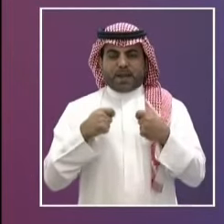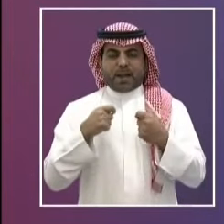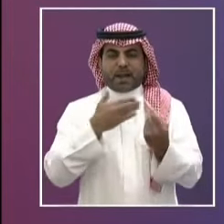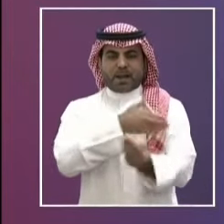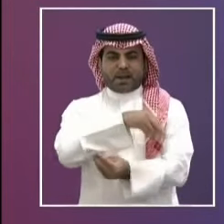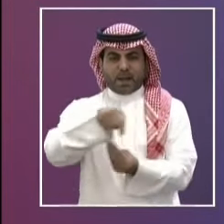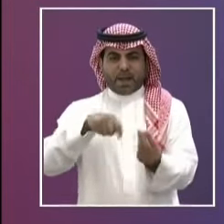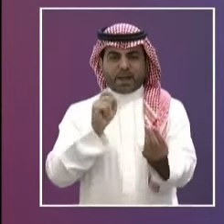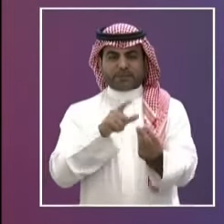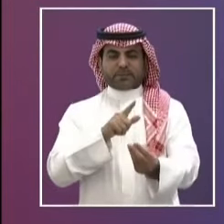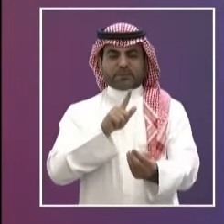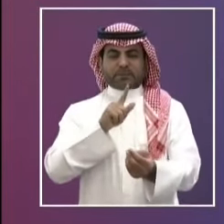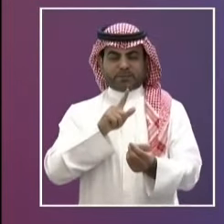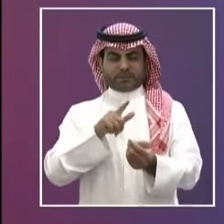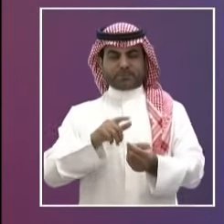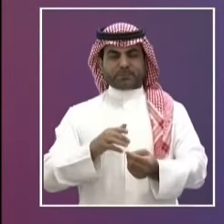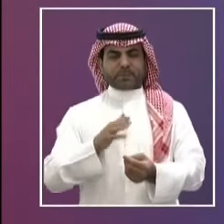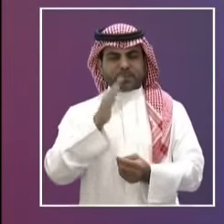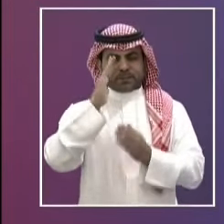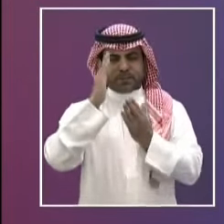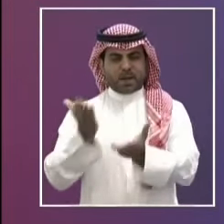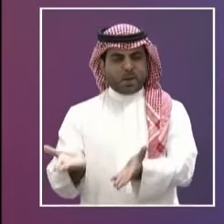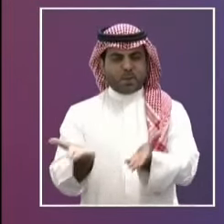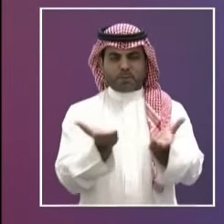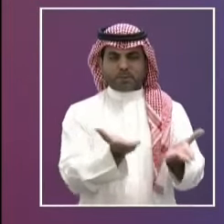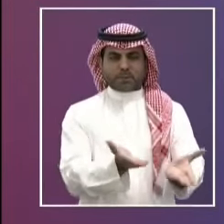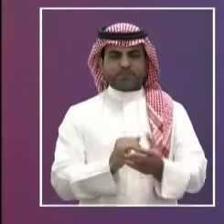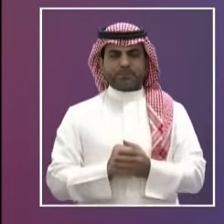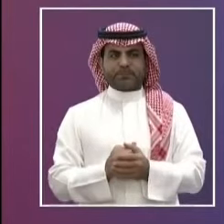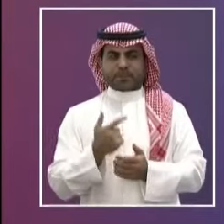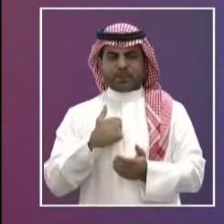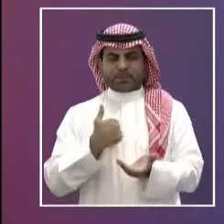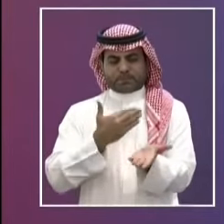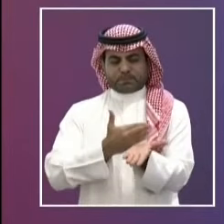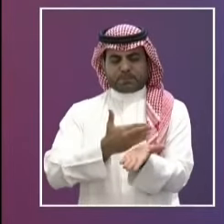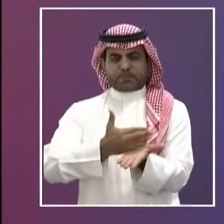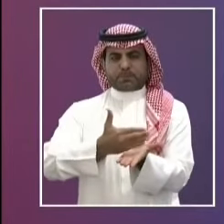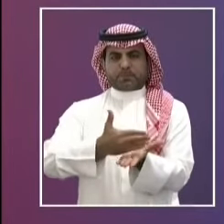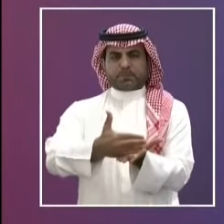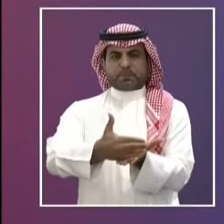والعمرة أرحب بالسادة المشاهدين، ونستعرض اليوم عام